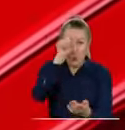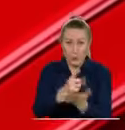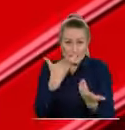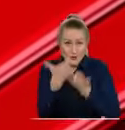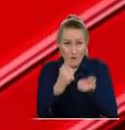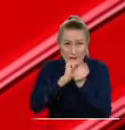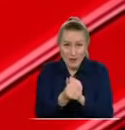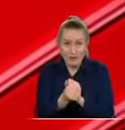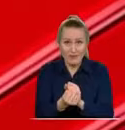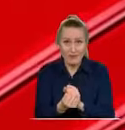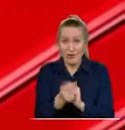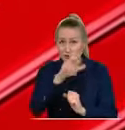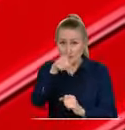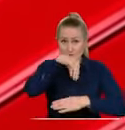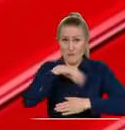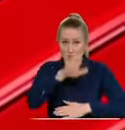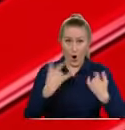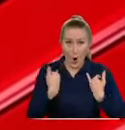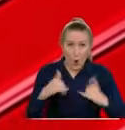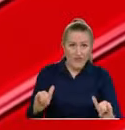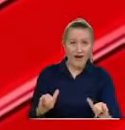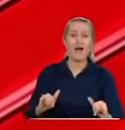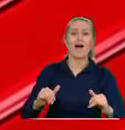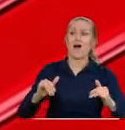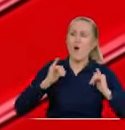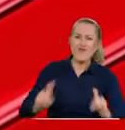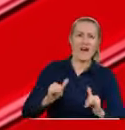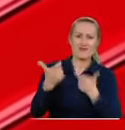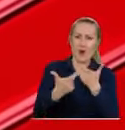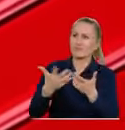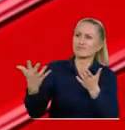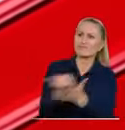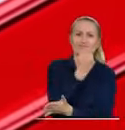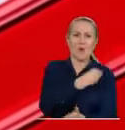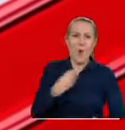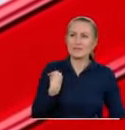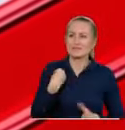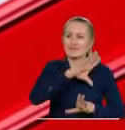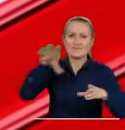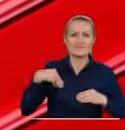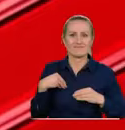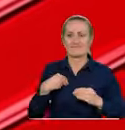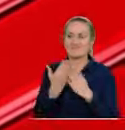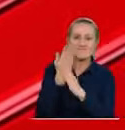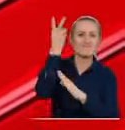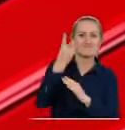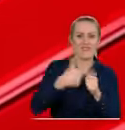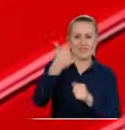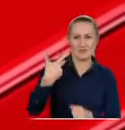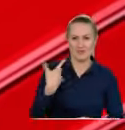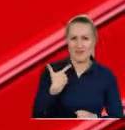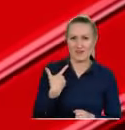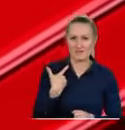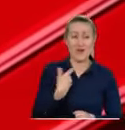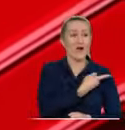czy będziemy mieli odwagę zabrać Polskę i nas wszystkich, naszą wspólnotę do Polski XXI wieku. Oni